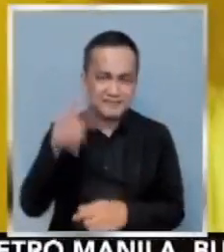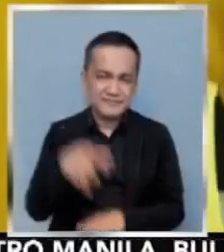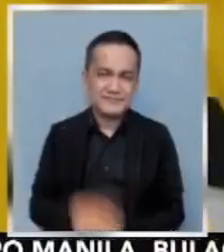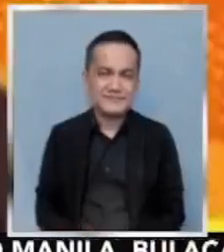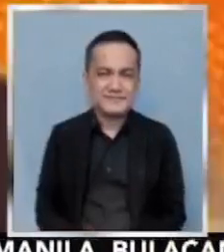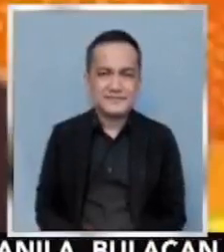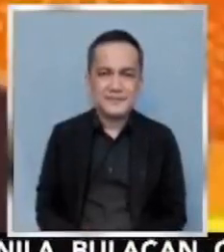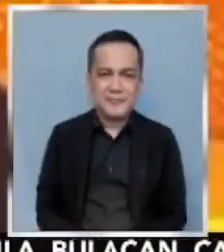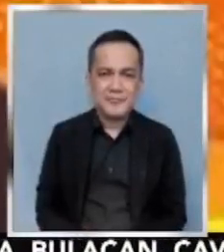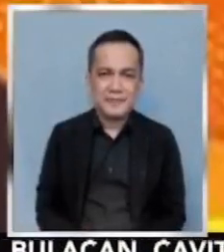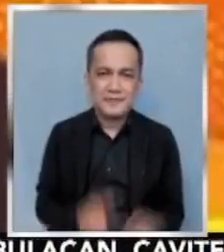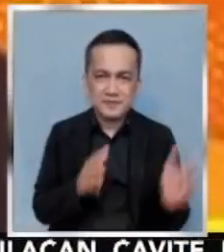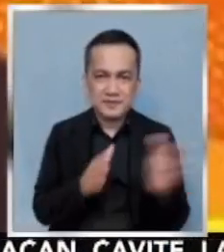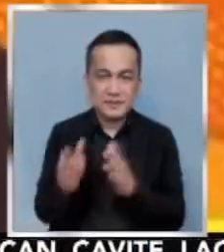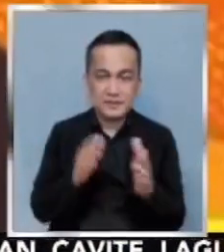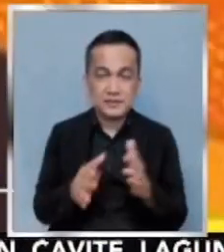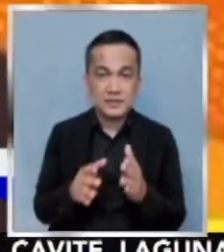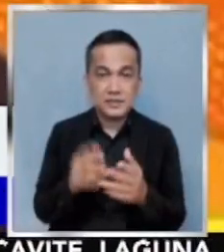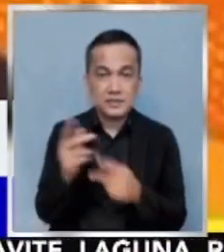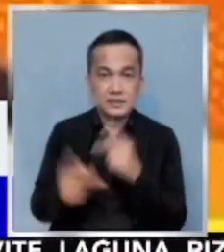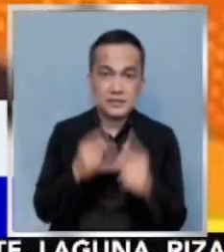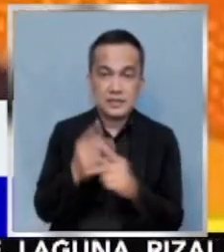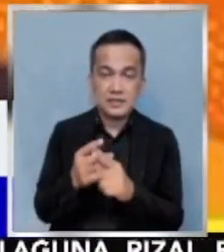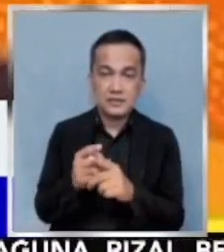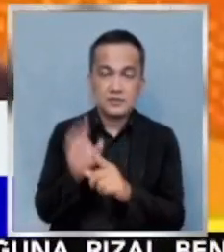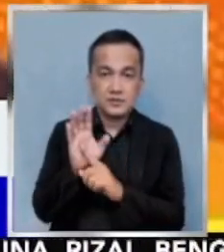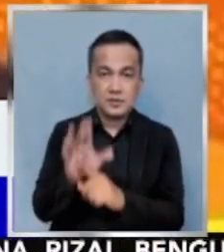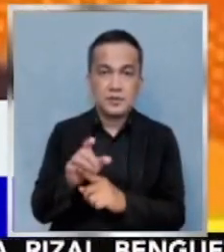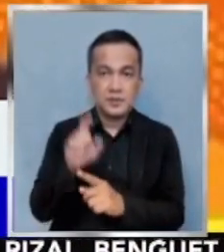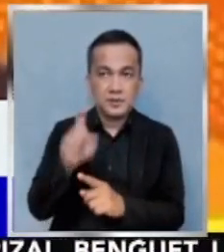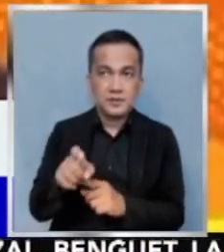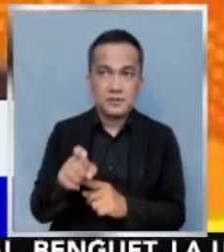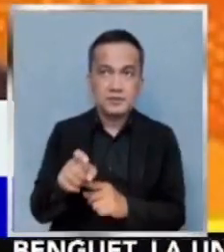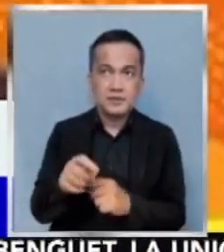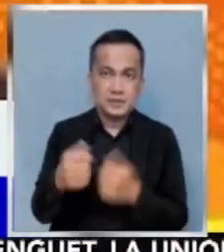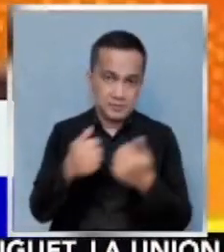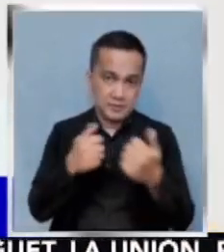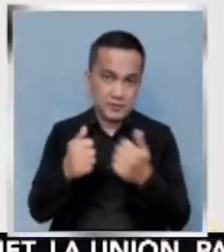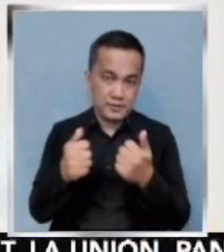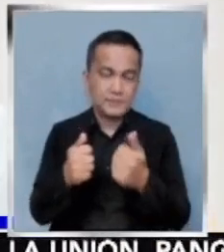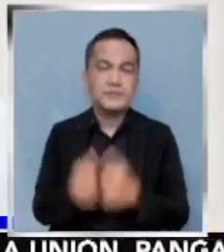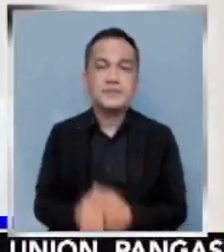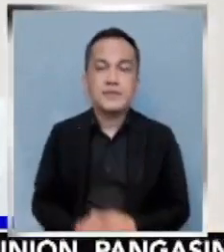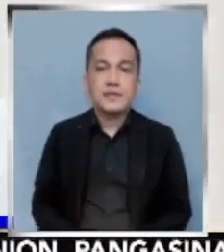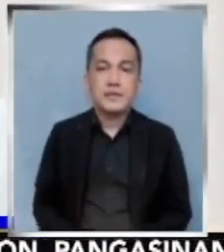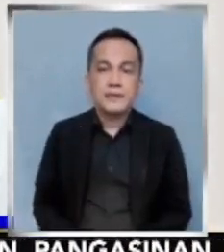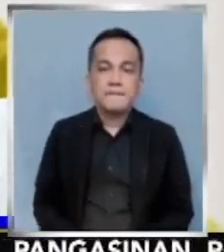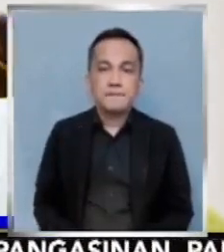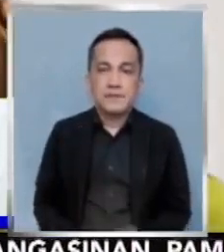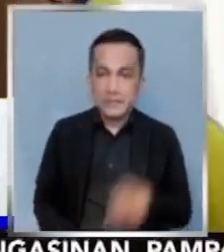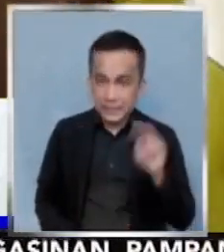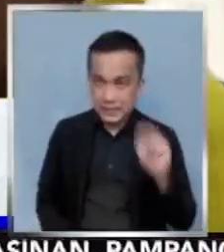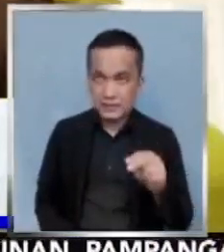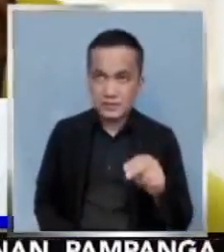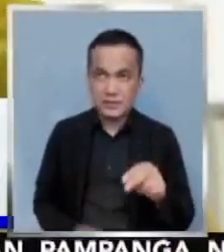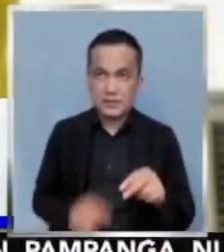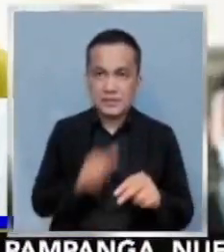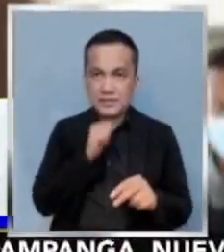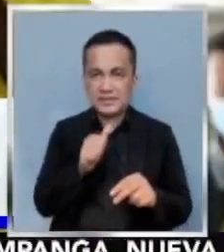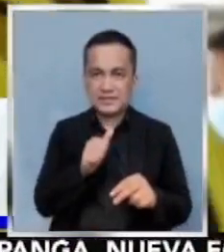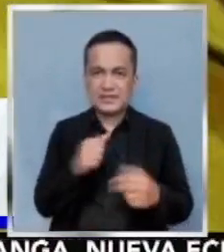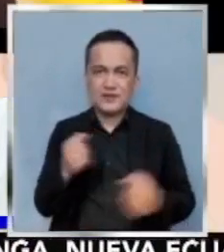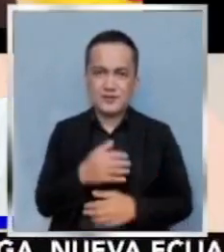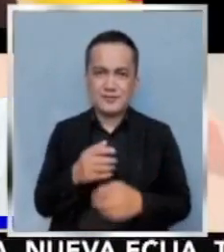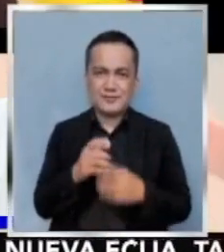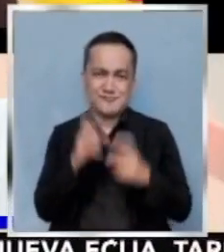to this kind of show. Siyempre, kailangan maging competitive. Kailangan hindi ka takot pumangit. Sa inyong apat,